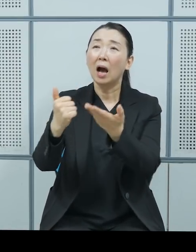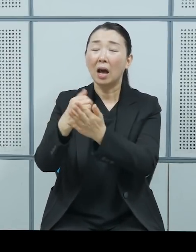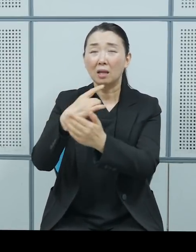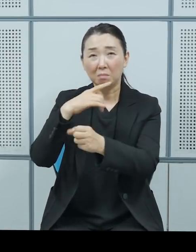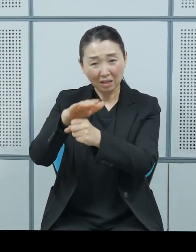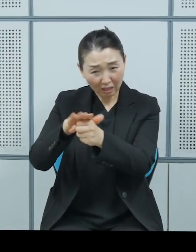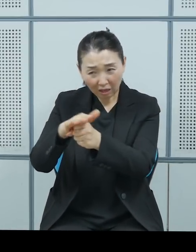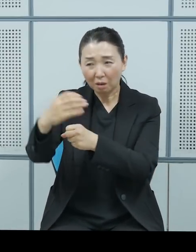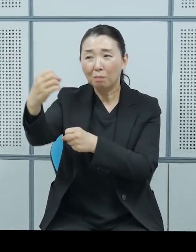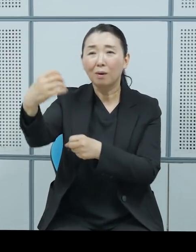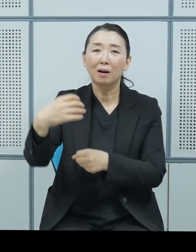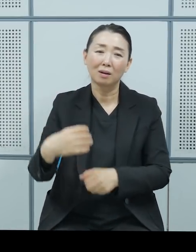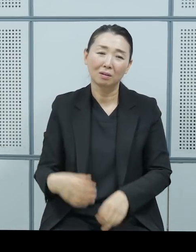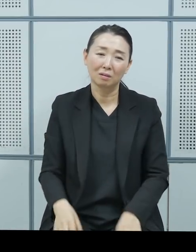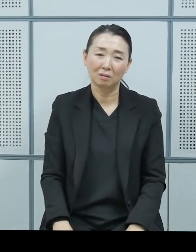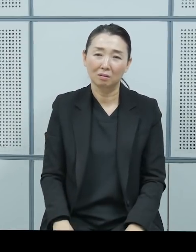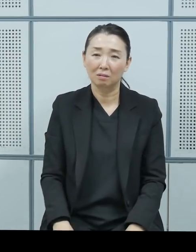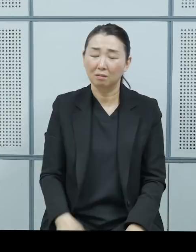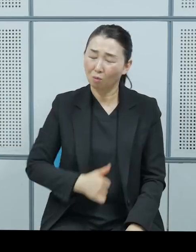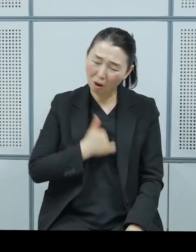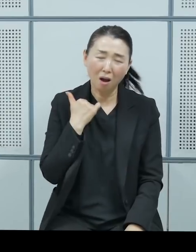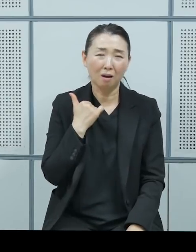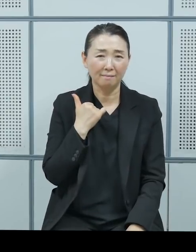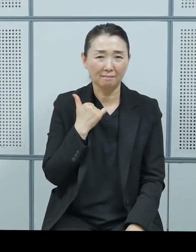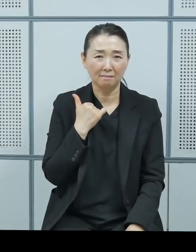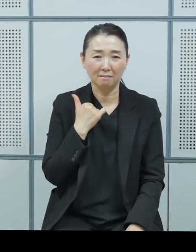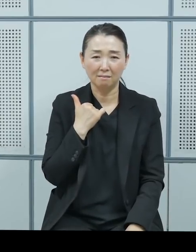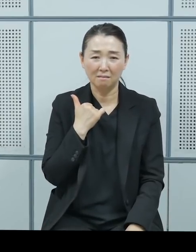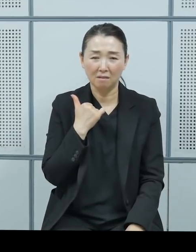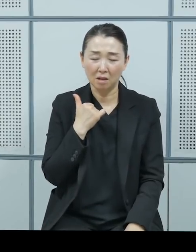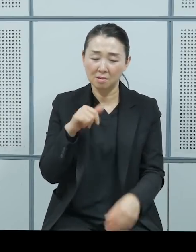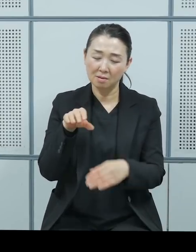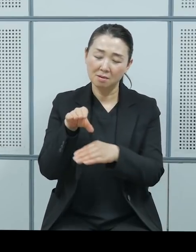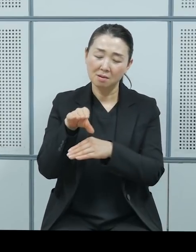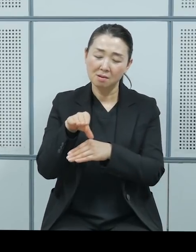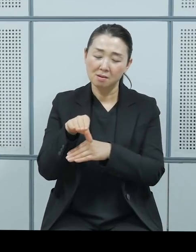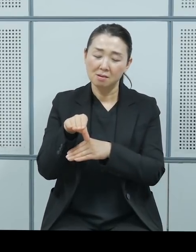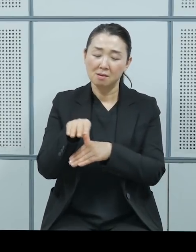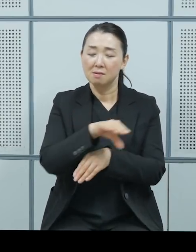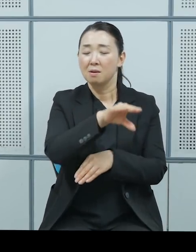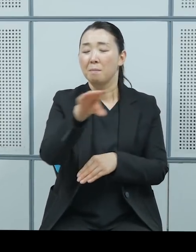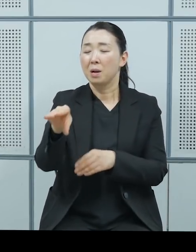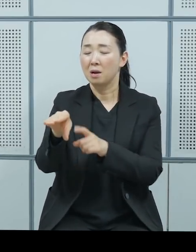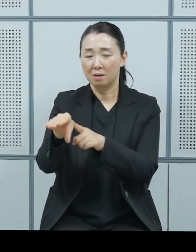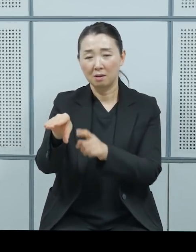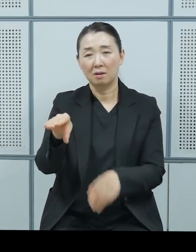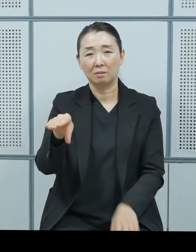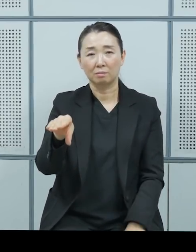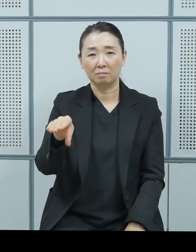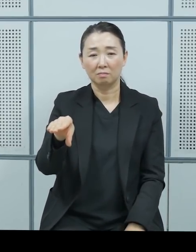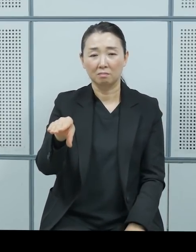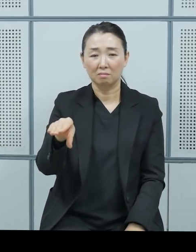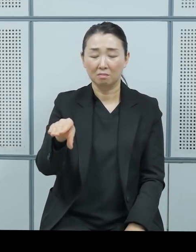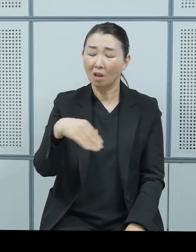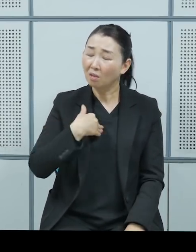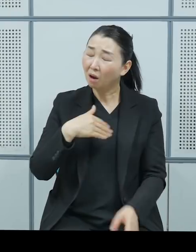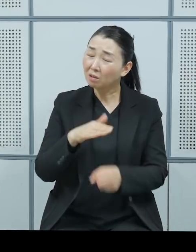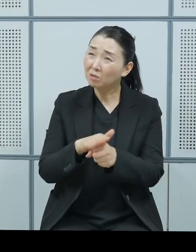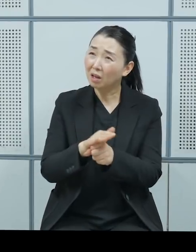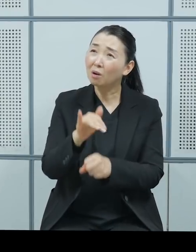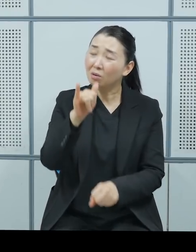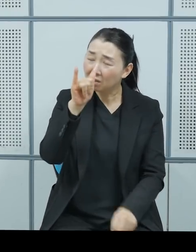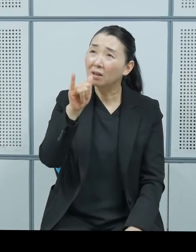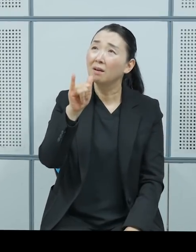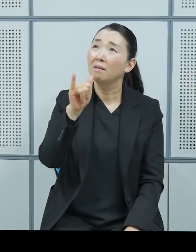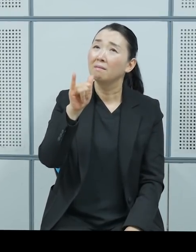거예요. 그래서 제가 화가 나가지고 화나죠. 자동차를 갓길에다 세우고 내가 지금 사랑하고